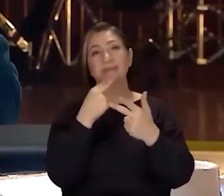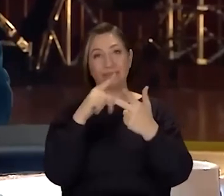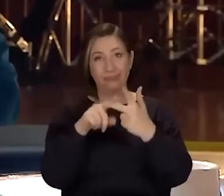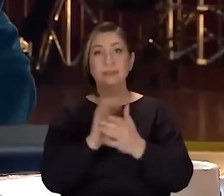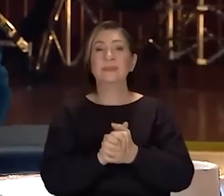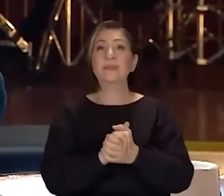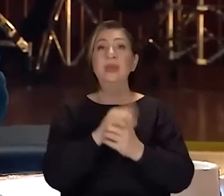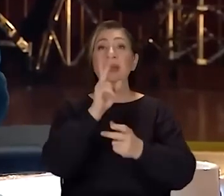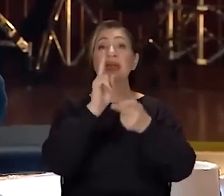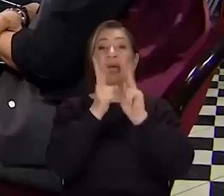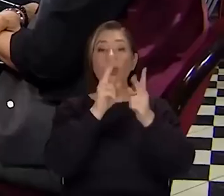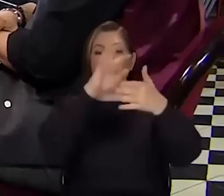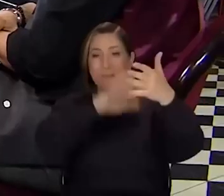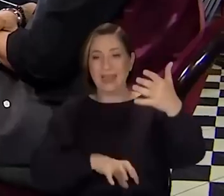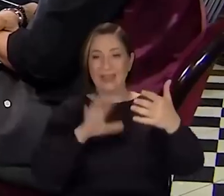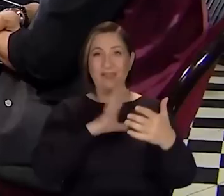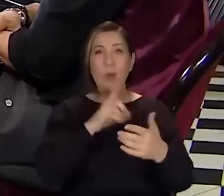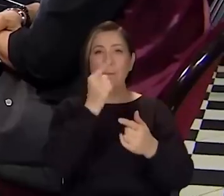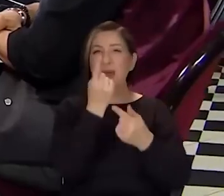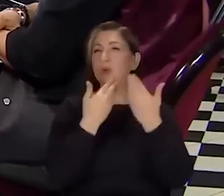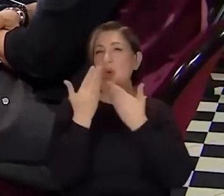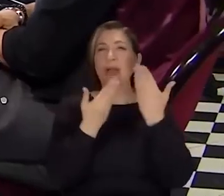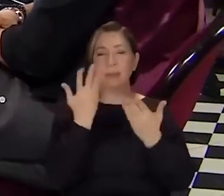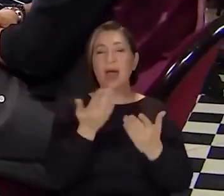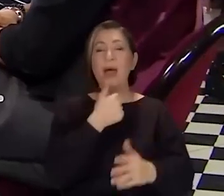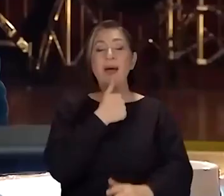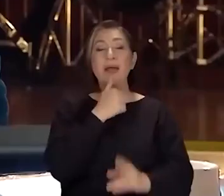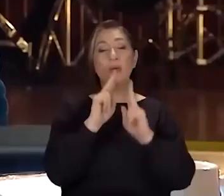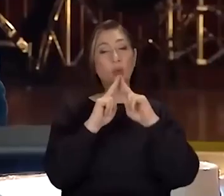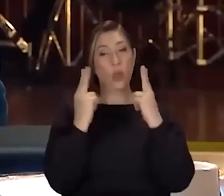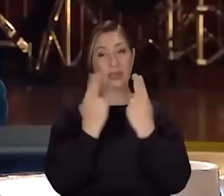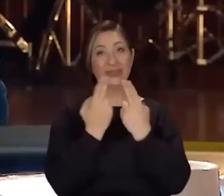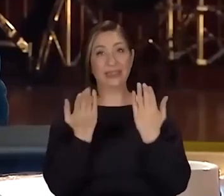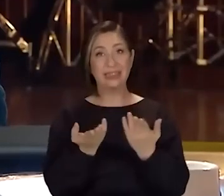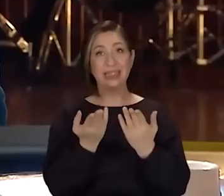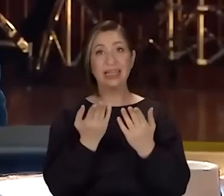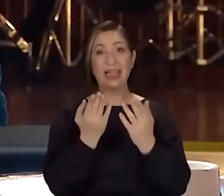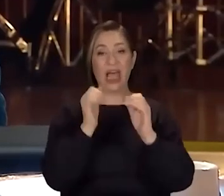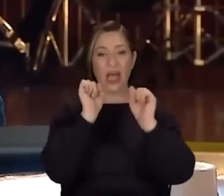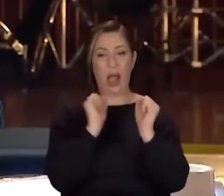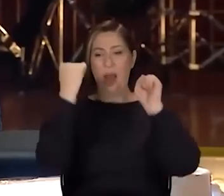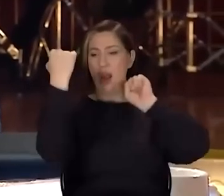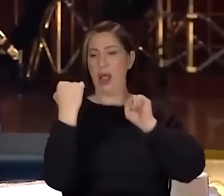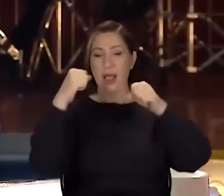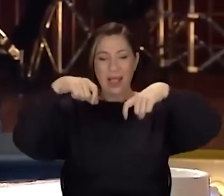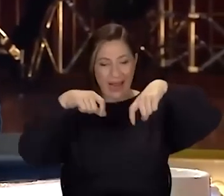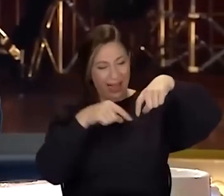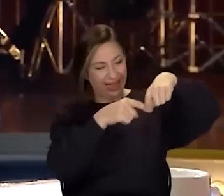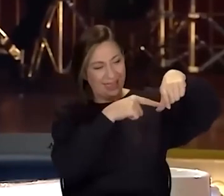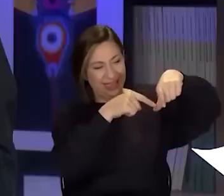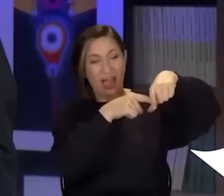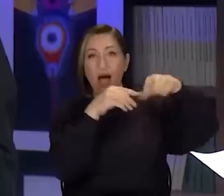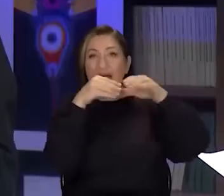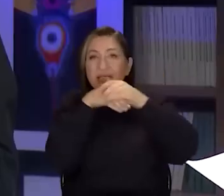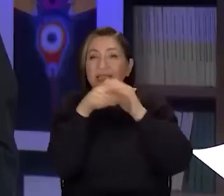Evet. Ve bir oyun metni var. Ondan biraz söz edelim. Erkek dünyasının kale direkleri arasına gizlenmiş